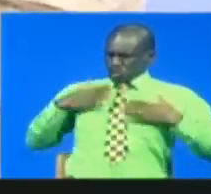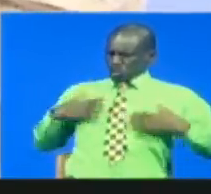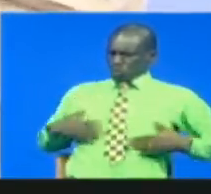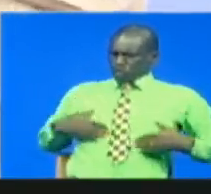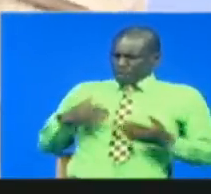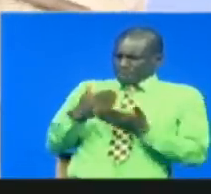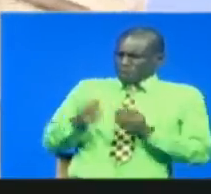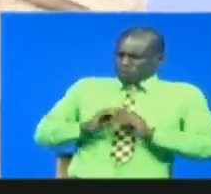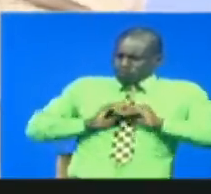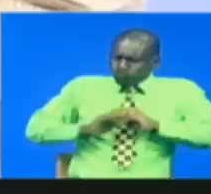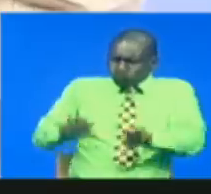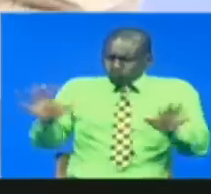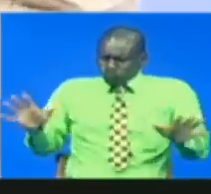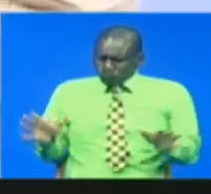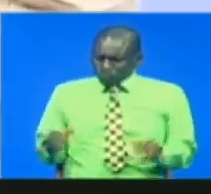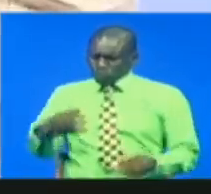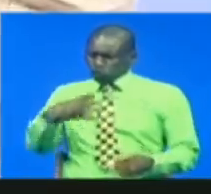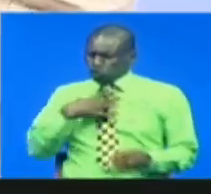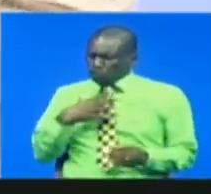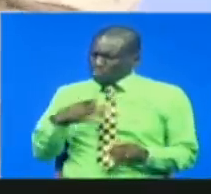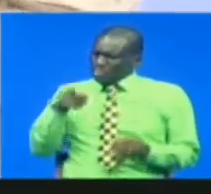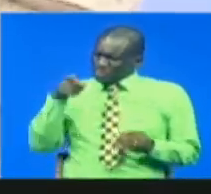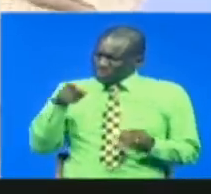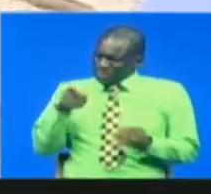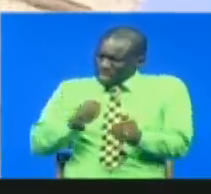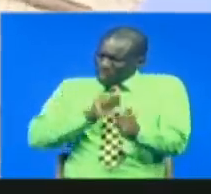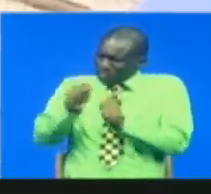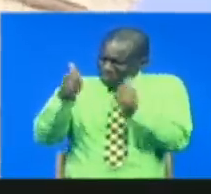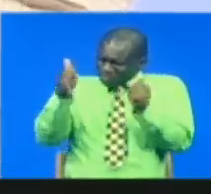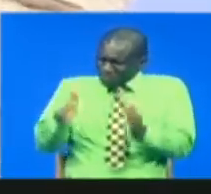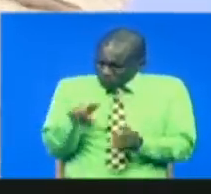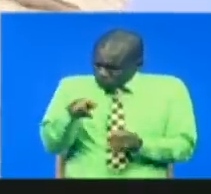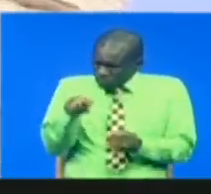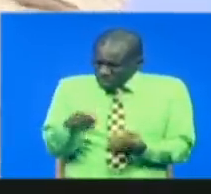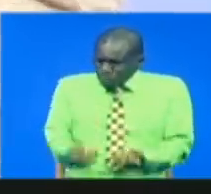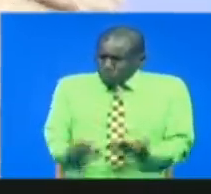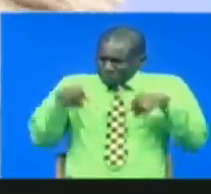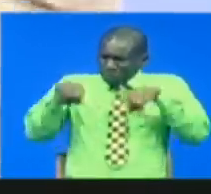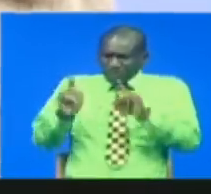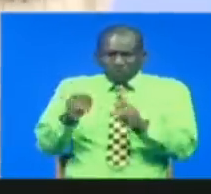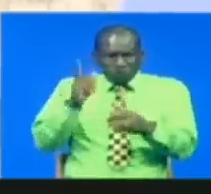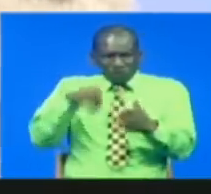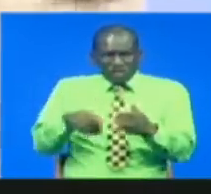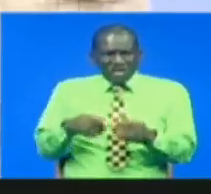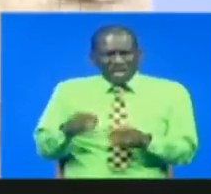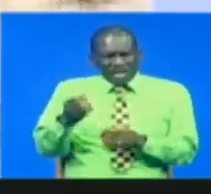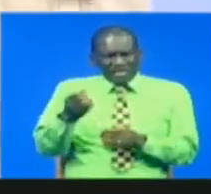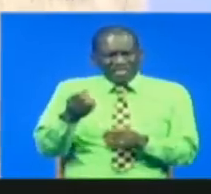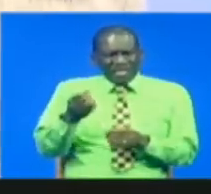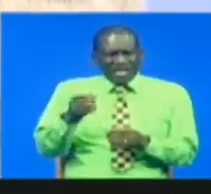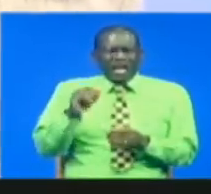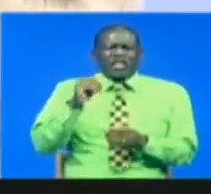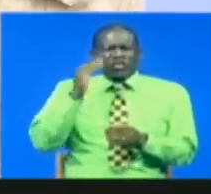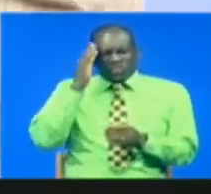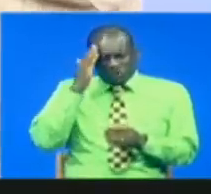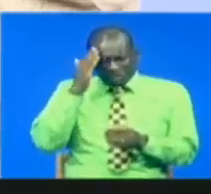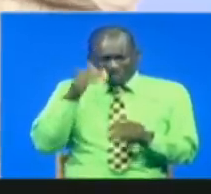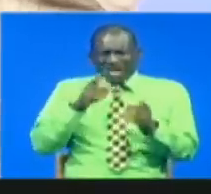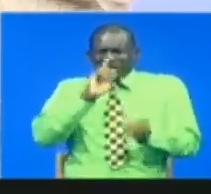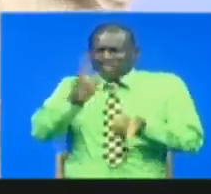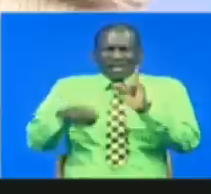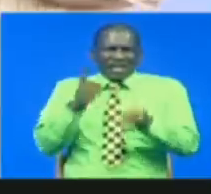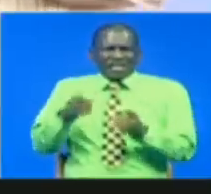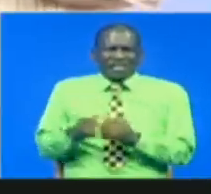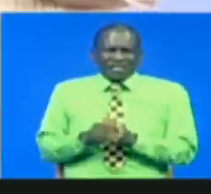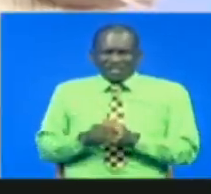tapaka, ndio nikashtuka, ai yani mimi ndio nimepita hapo, ile jamaa alikuwa pana amejilipua ama nini? Uli connect. Yeah, nika connect raka na huko unakimbi. Aya, yani nilipita karibu